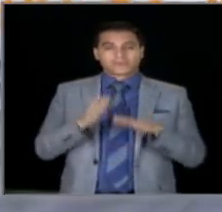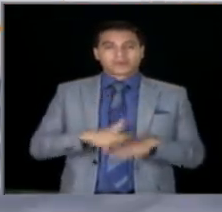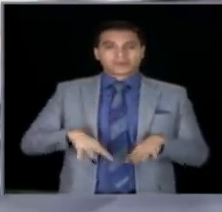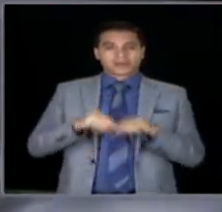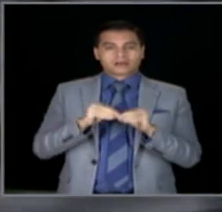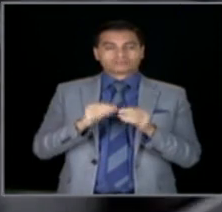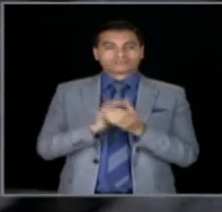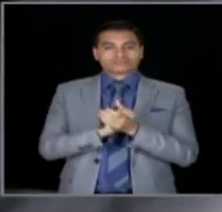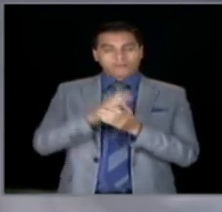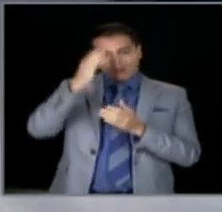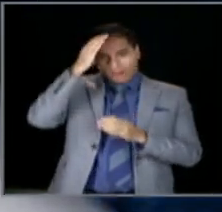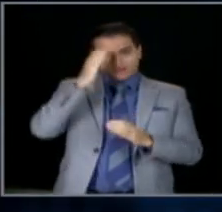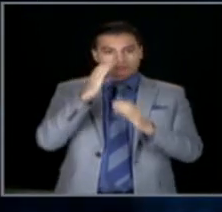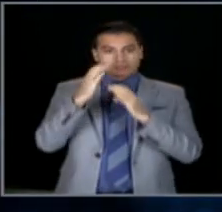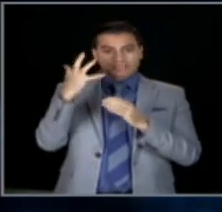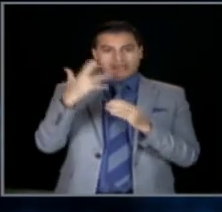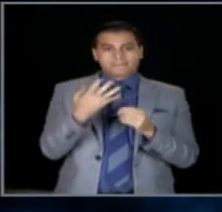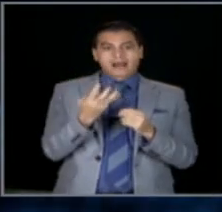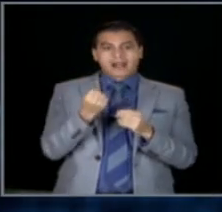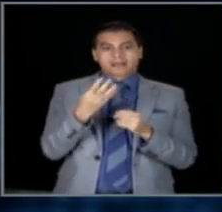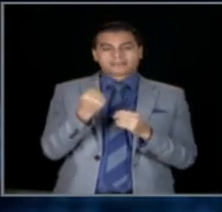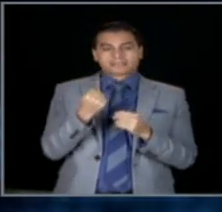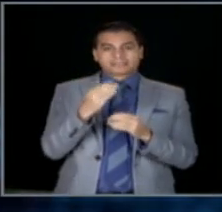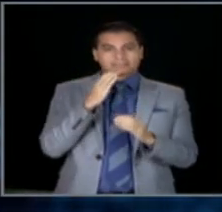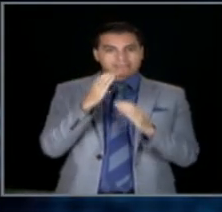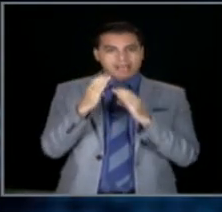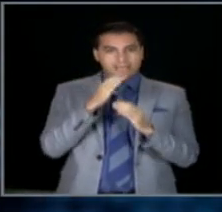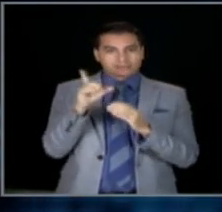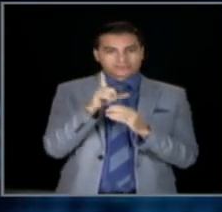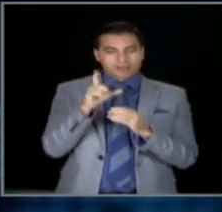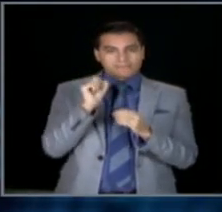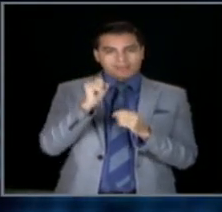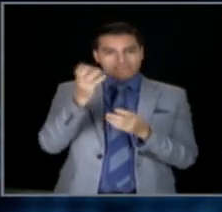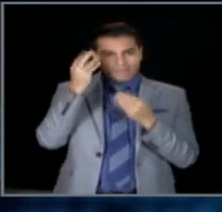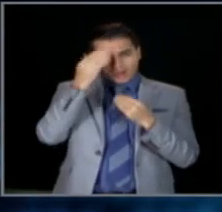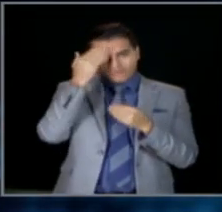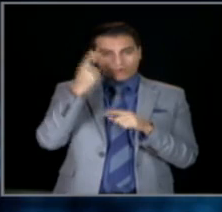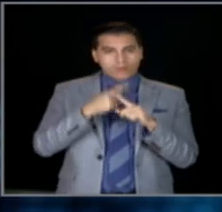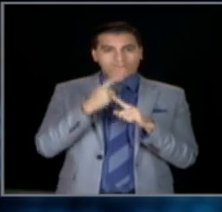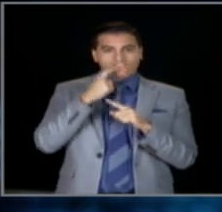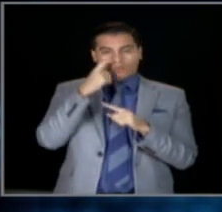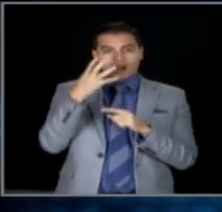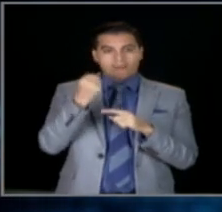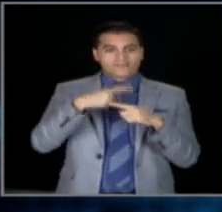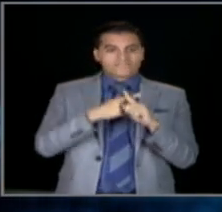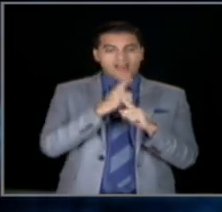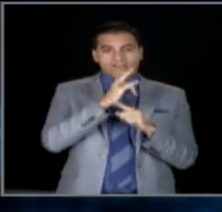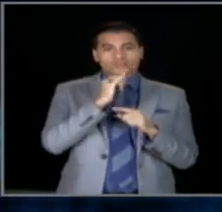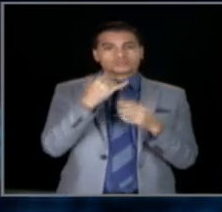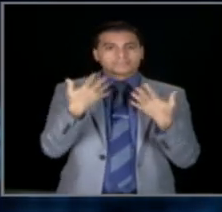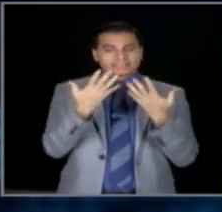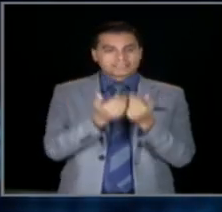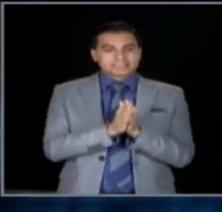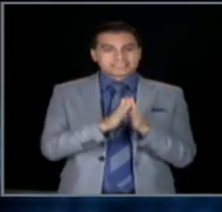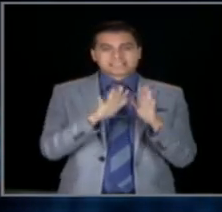وبكده أصحابنا العباقرة جمعوا 40 نقطة في فقرة المعرفة والفنون، وكل نقطة ب 1500